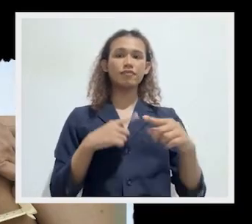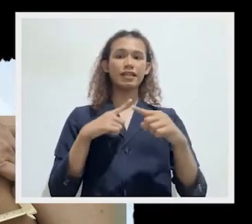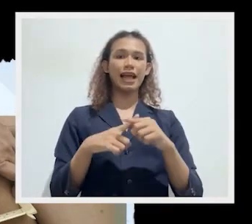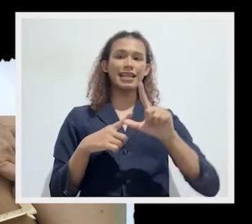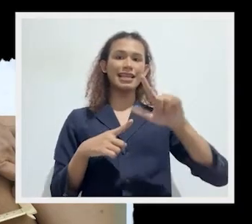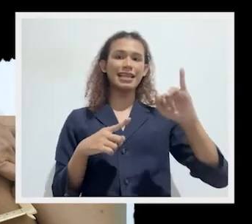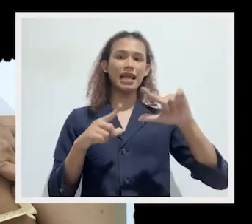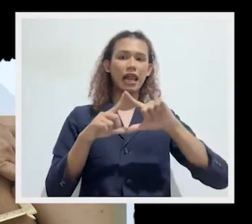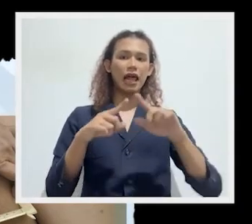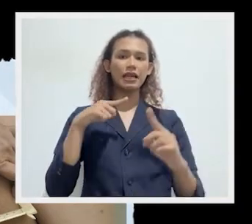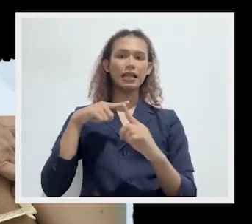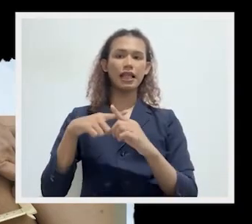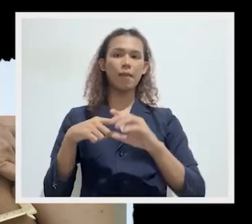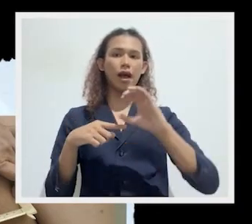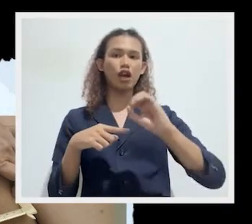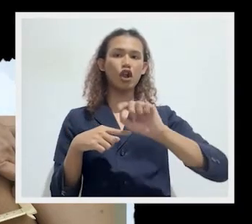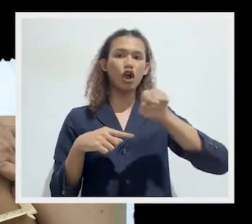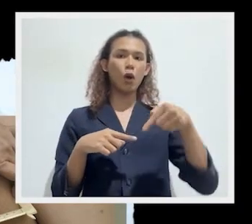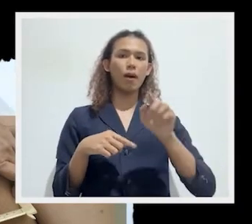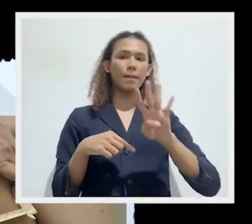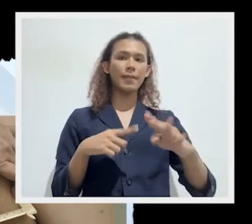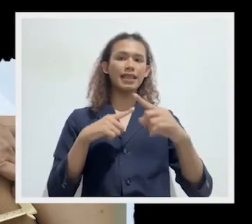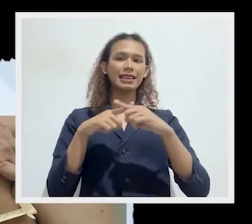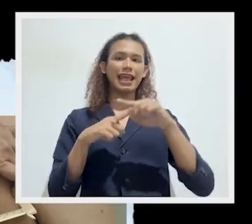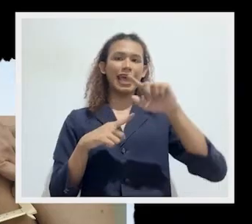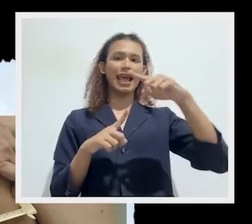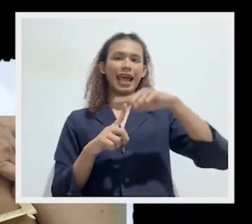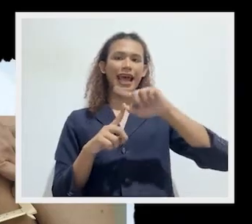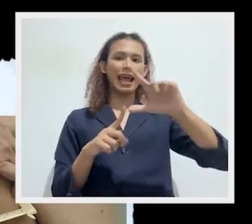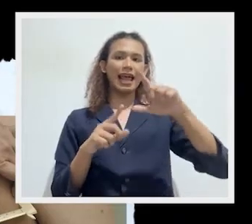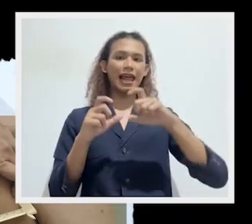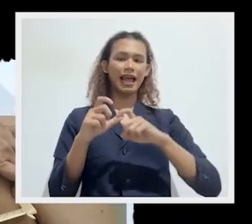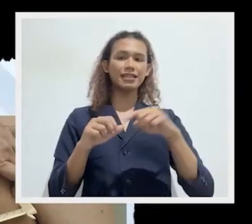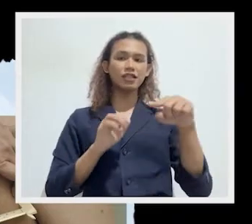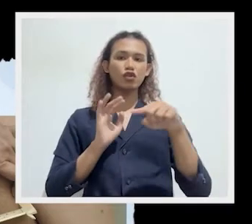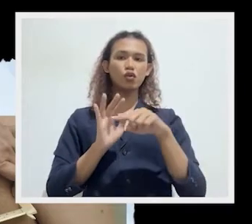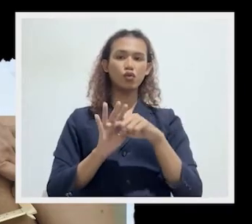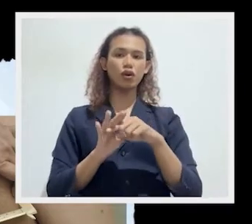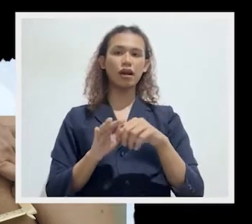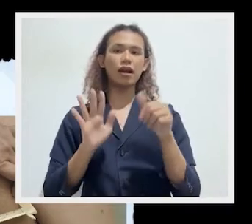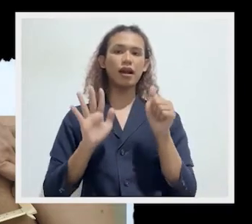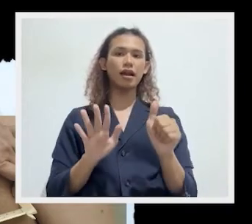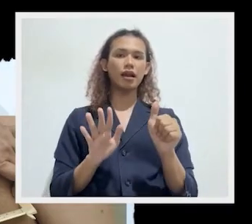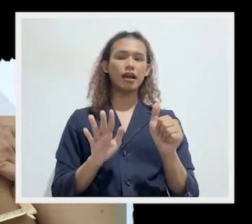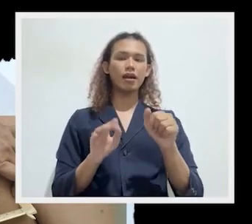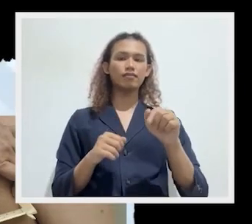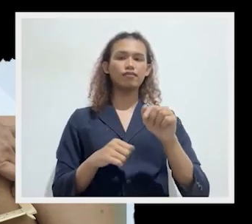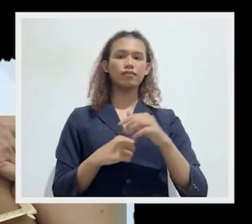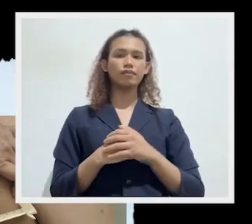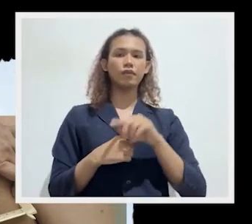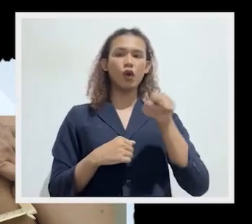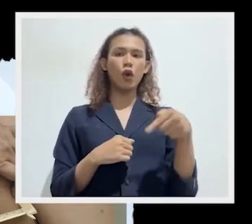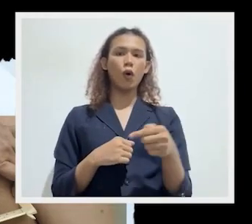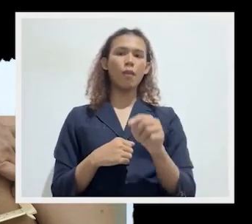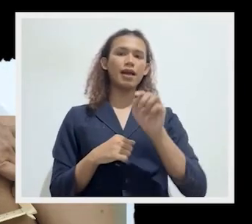0,98 kali lingkar lengan atas ditambah 0,4 kali tebal lemak subskapular dikurang